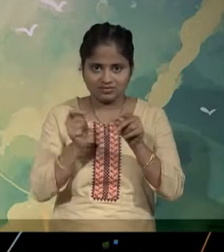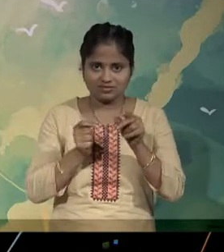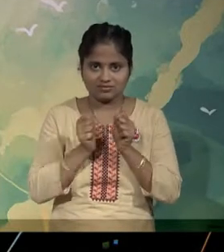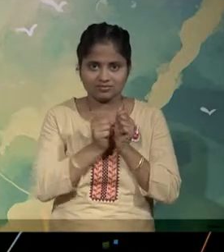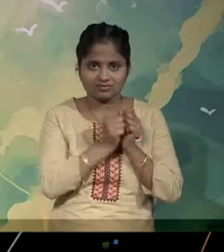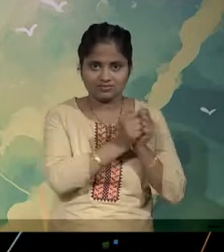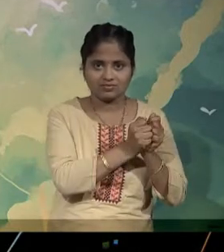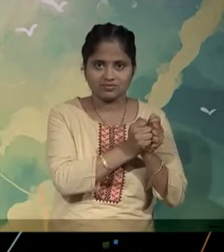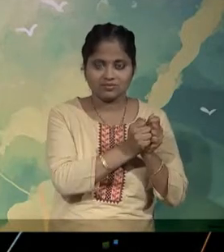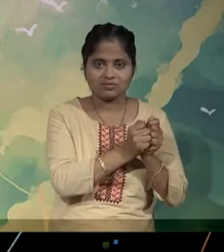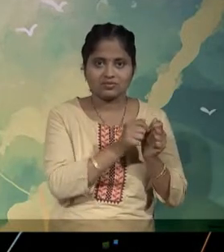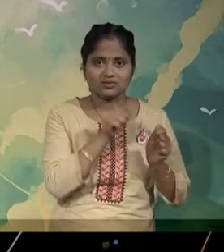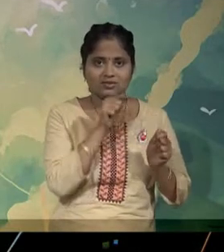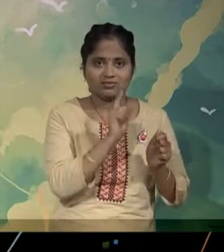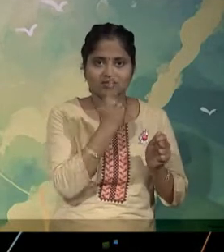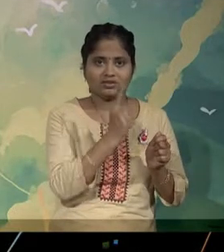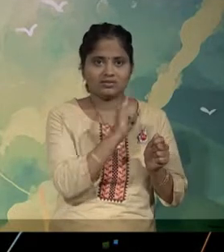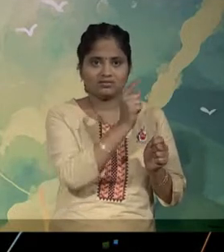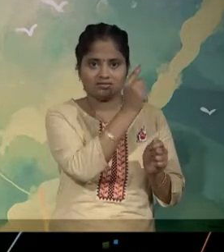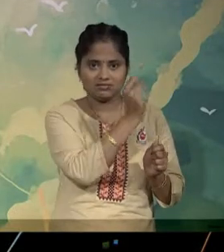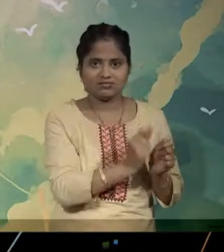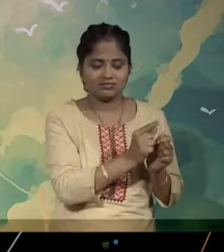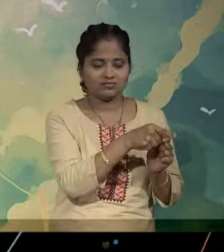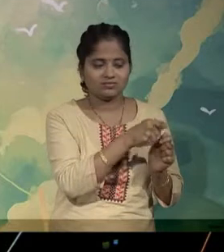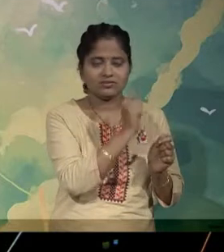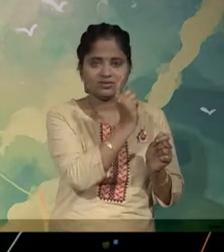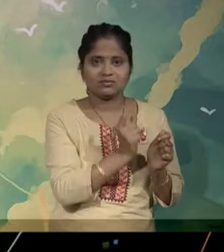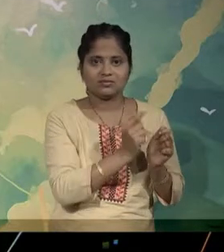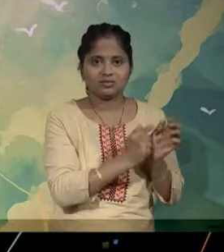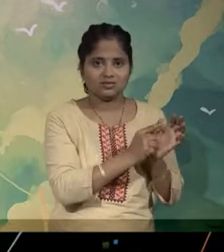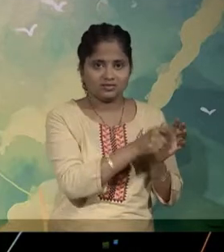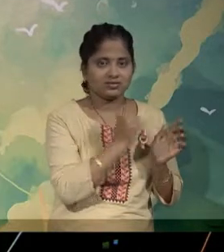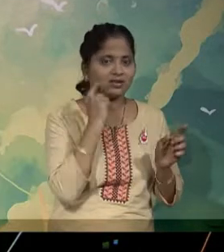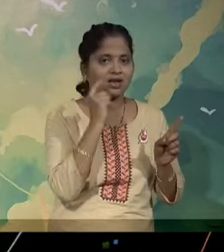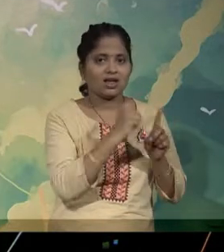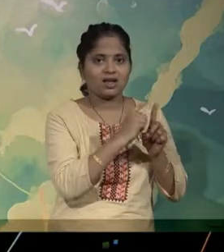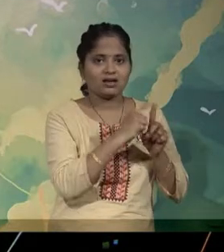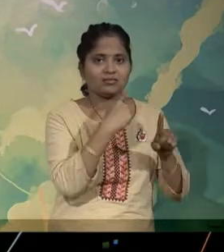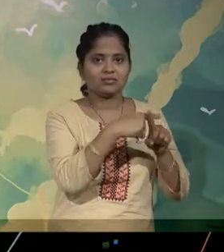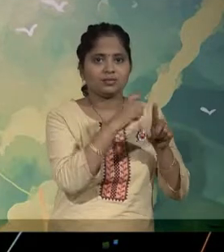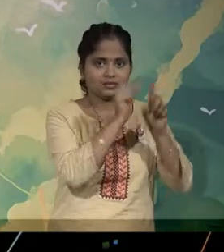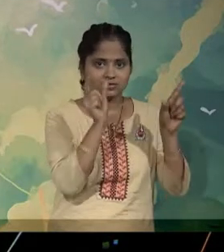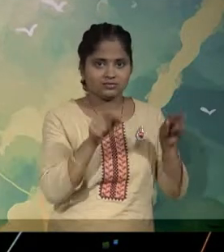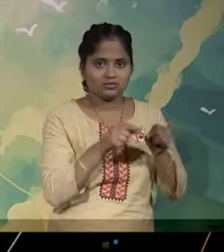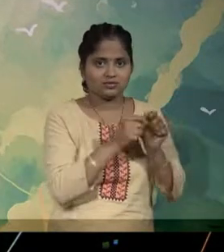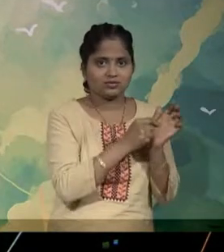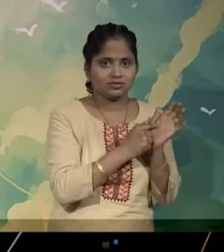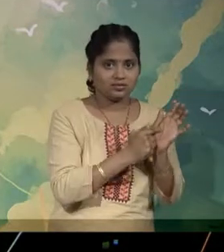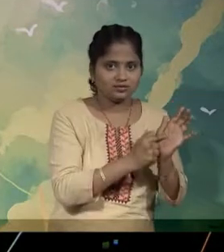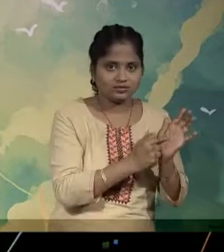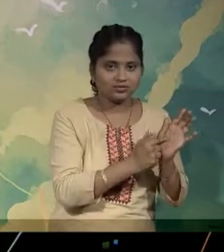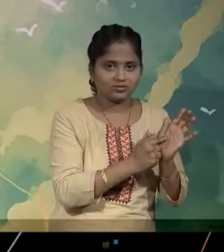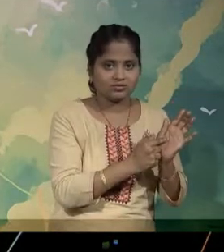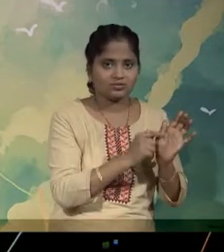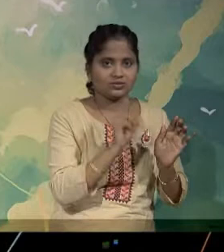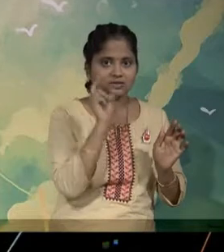मतदान केंद्रान वचपाक जाय. सगळ्यात पहिली पहिल्या मतदान अधिकाऱ्याक वोटर स्लिप दाखोवपाक जाय. दुसरो